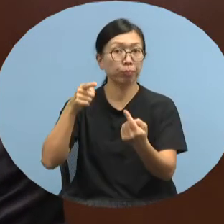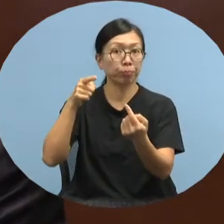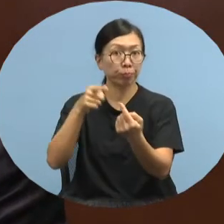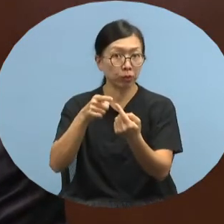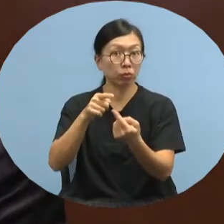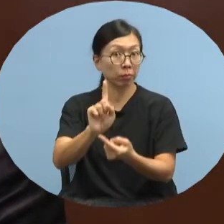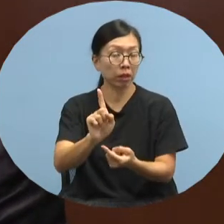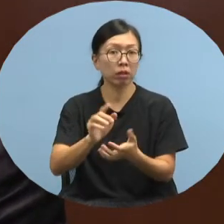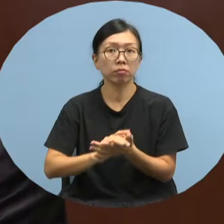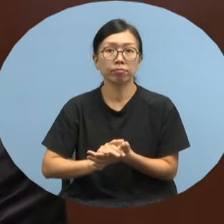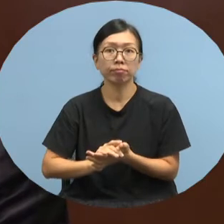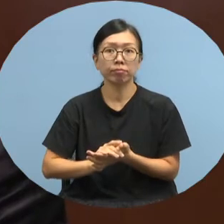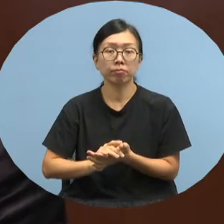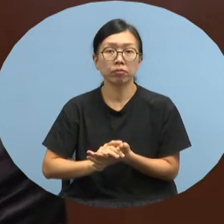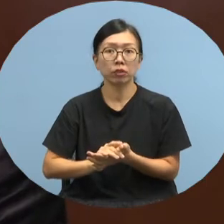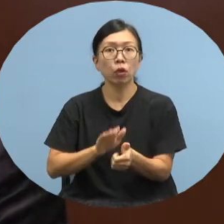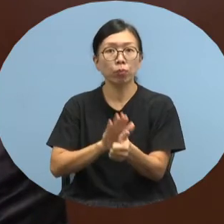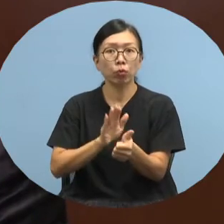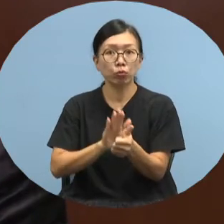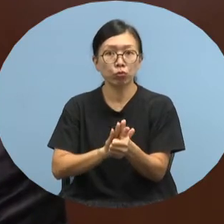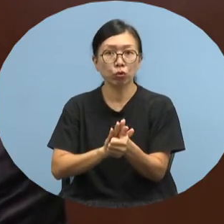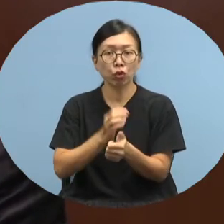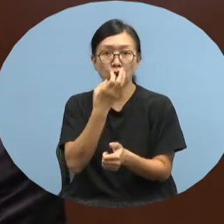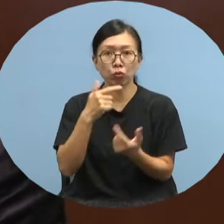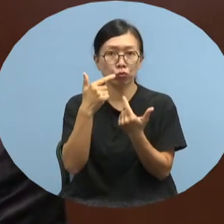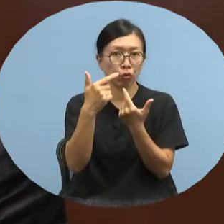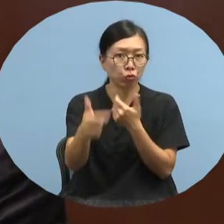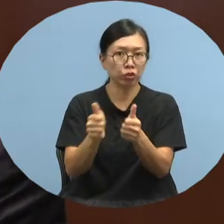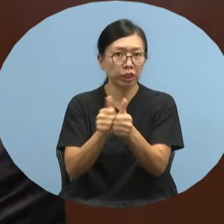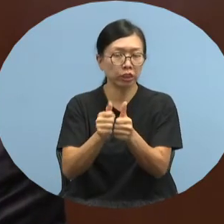了維護香港長遠的競爭力，